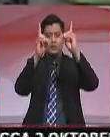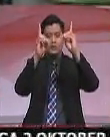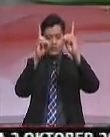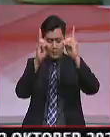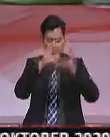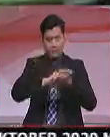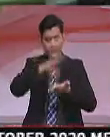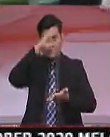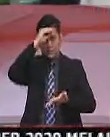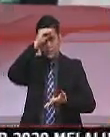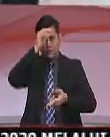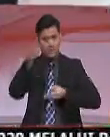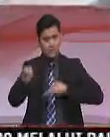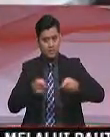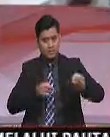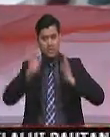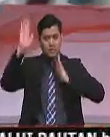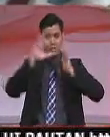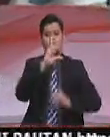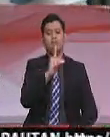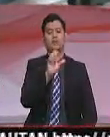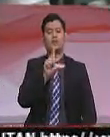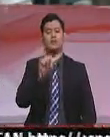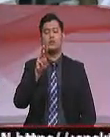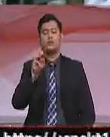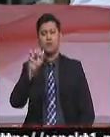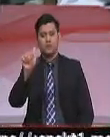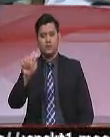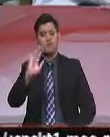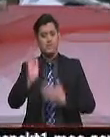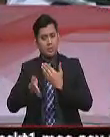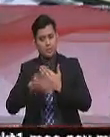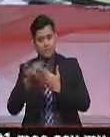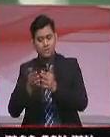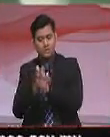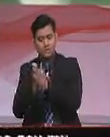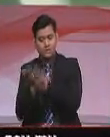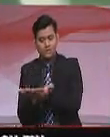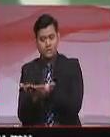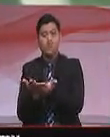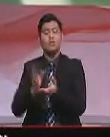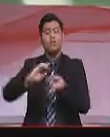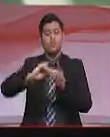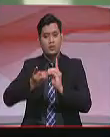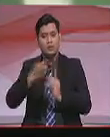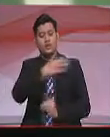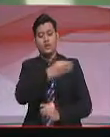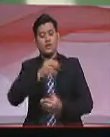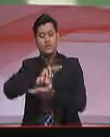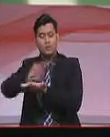Initiative Malaysia DELIMA yang membolehkan akses kepada buku teks digital, video PDP dan kuis.